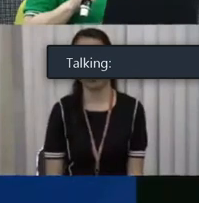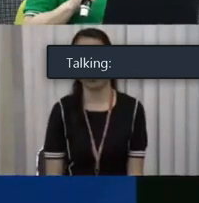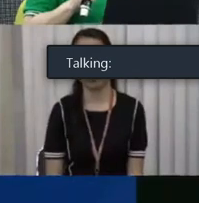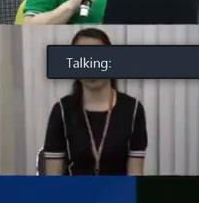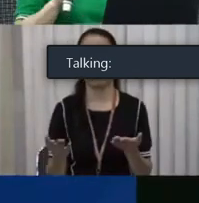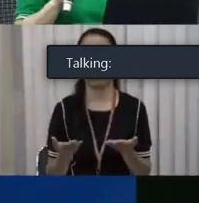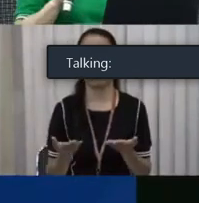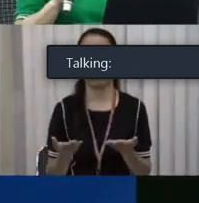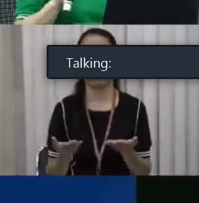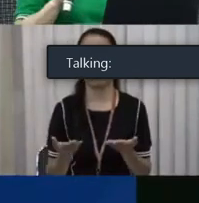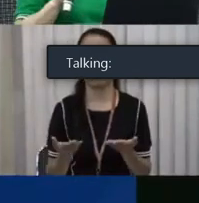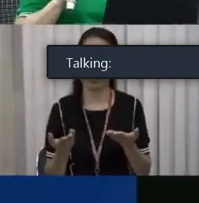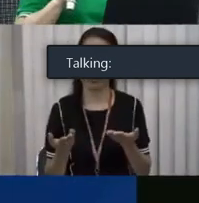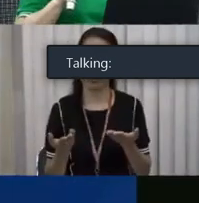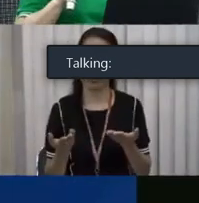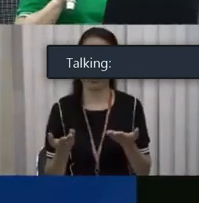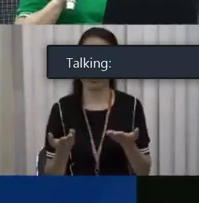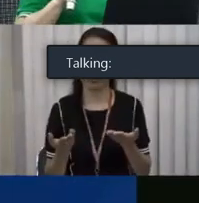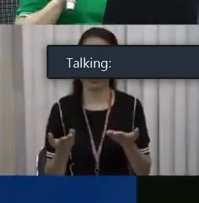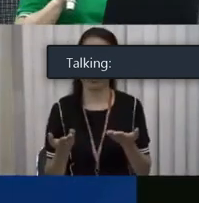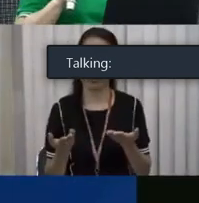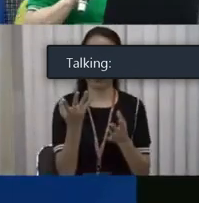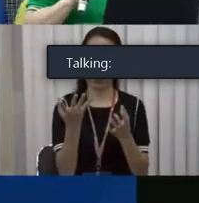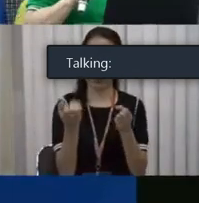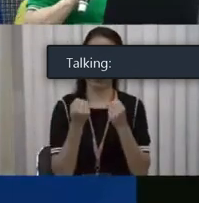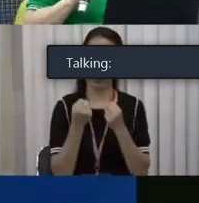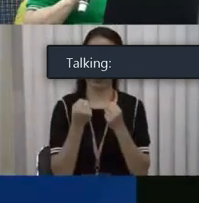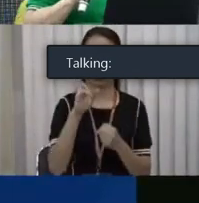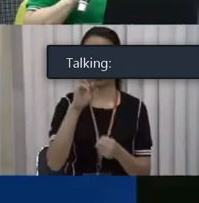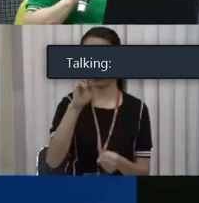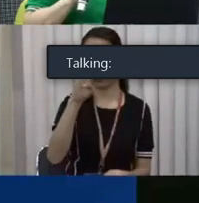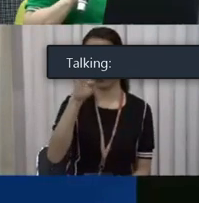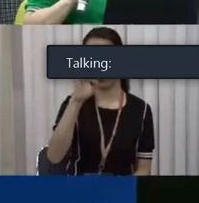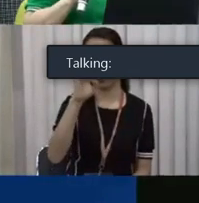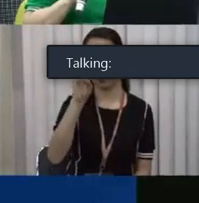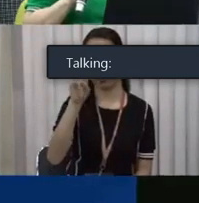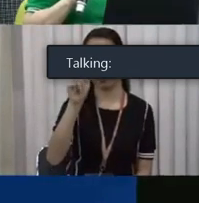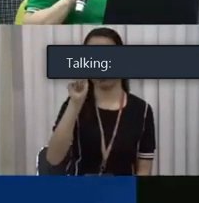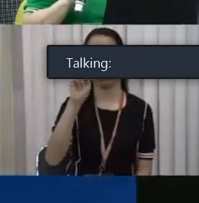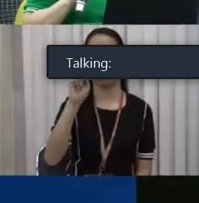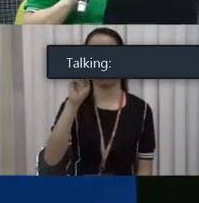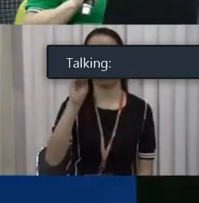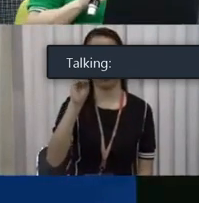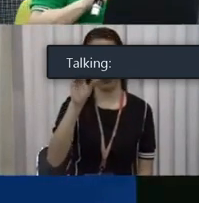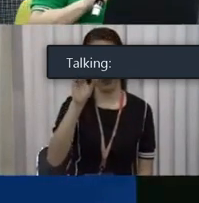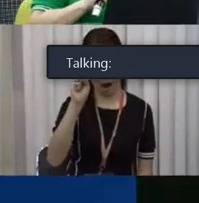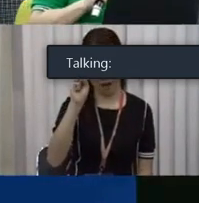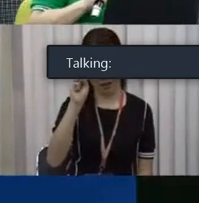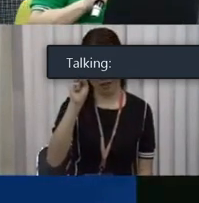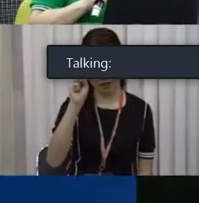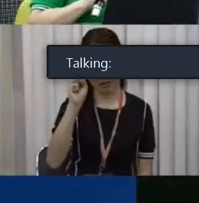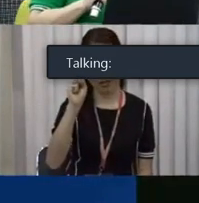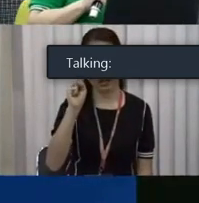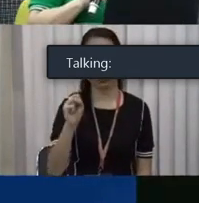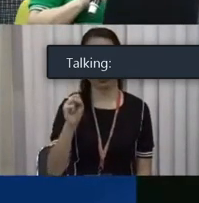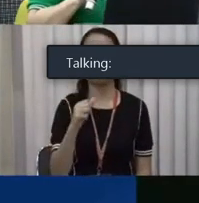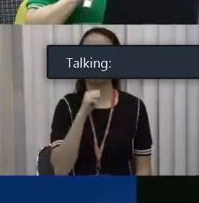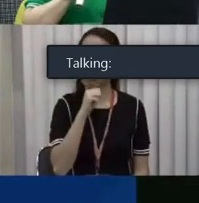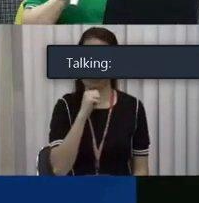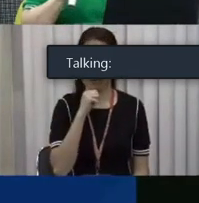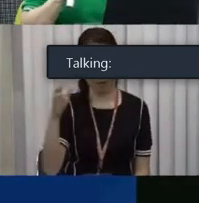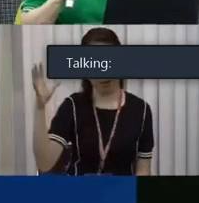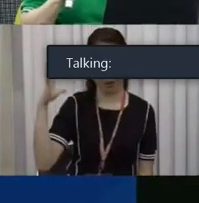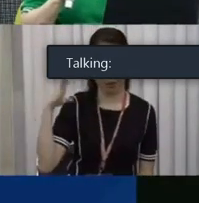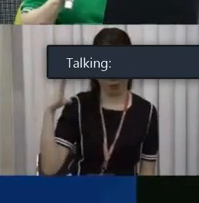kanang premiuhan. So kung naswilduhan na ta, dili ta magpaabot og premyo kay naman tay